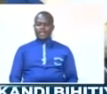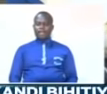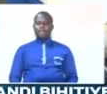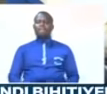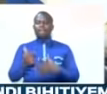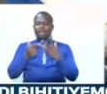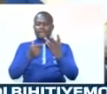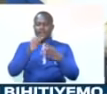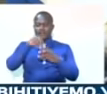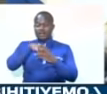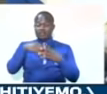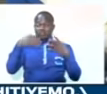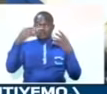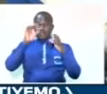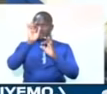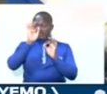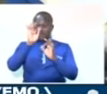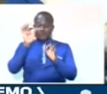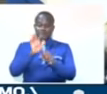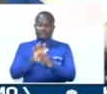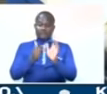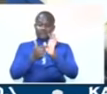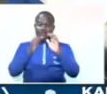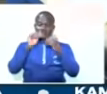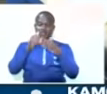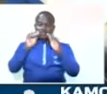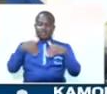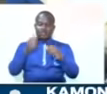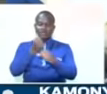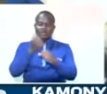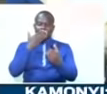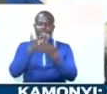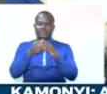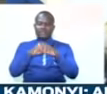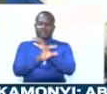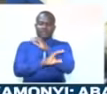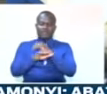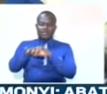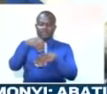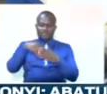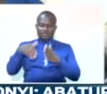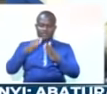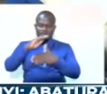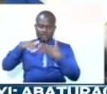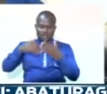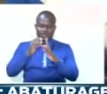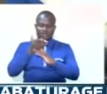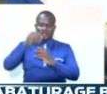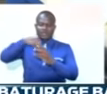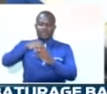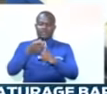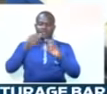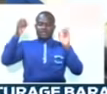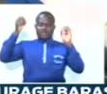Ibyo biri mu byantangaje cyane bingaragariza ko ubuhinzi bukorwa neza muri iki gihugu. Mu nzira yose nanyuze mva i Kigali